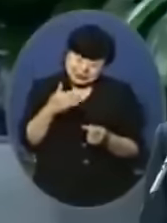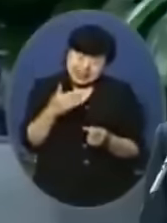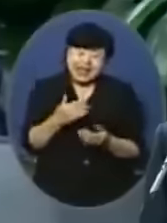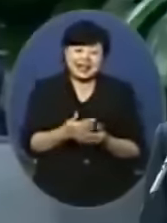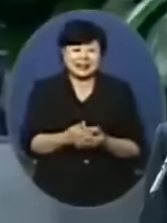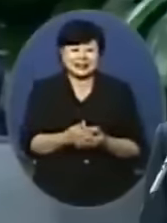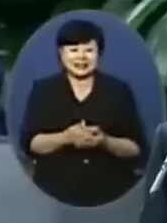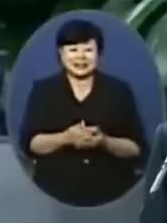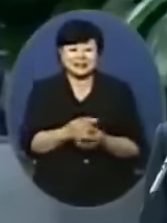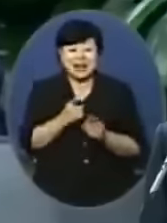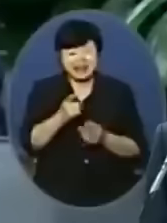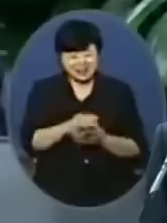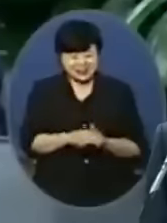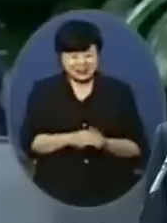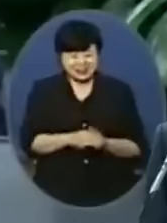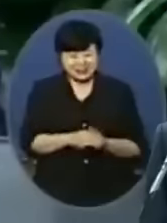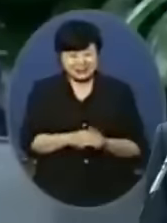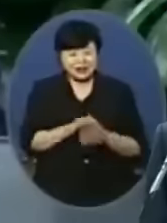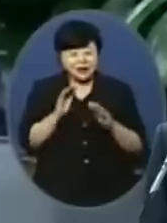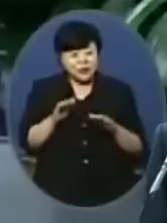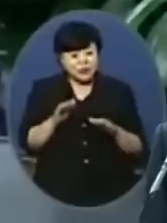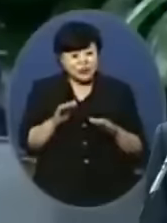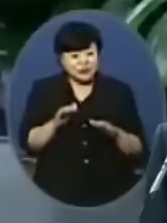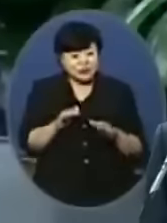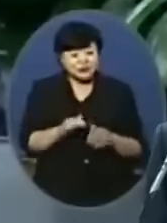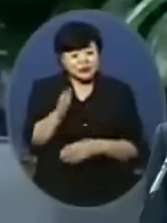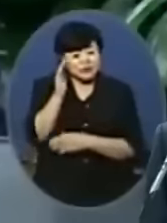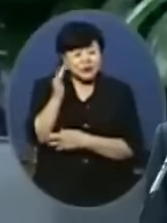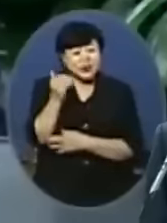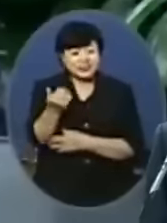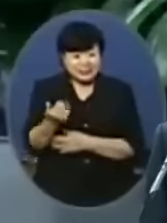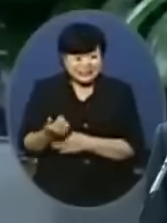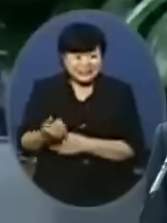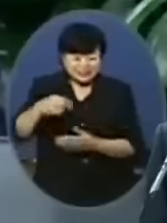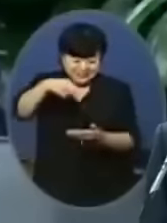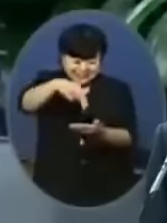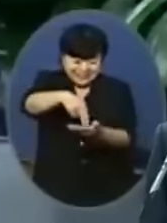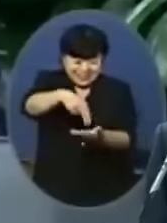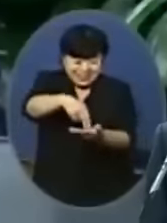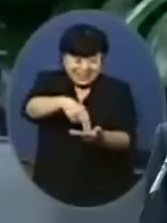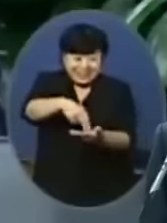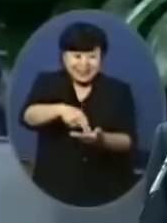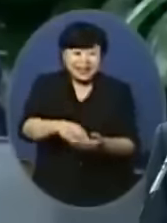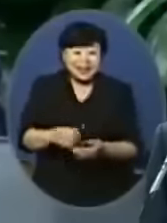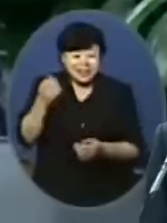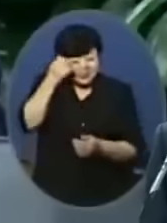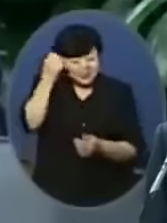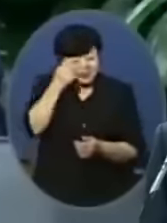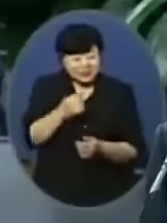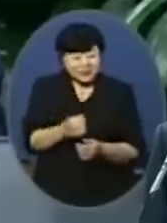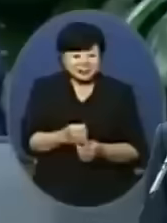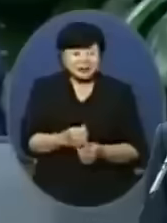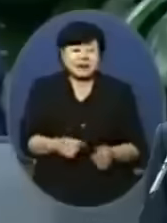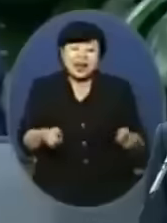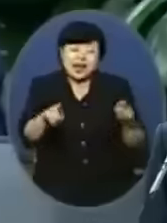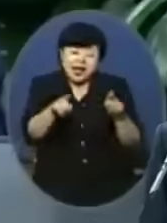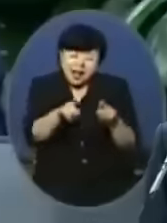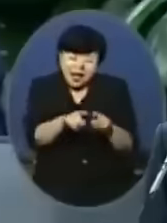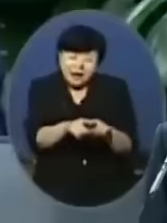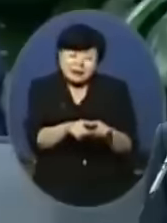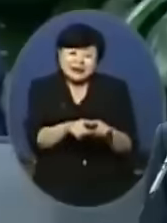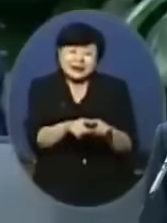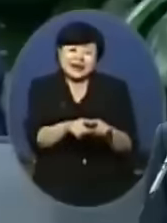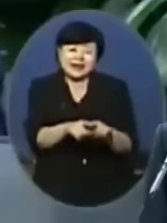가십시다. 그 말 꼭 해요. 오늘 또 저 자리에서 일어나서 강단을 나올 때 The Holy Spirit, let's